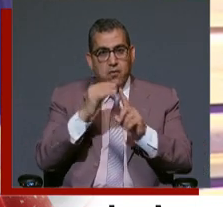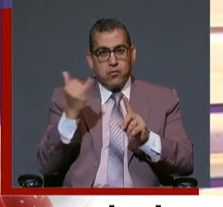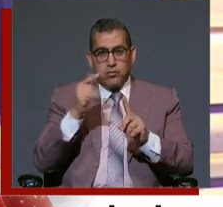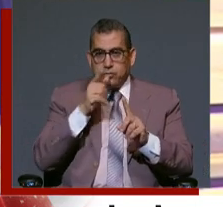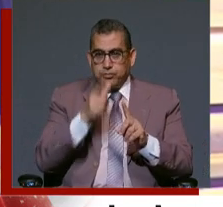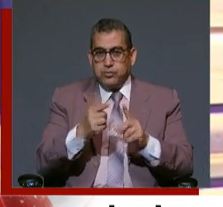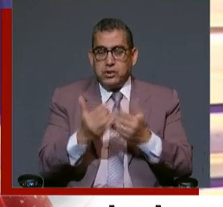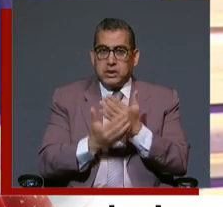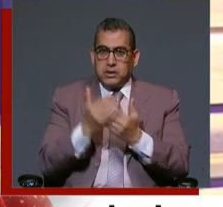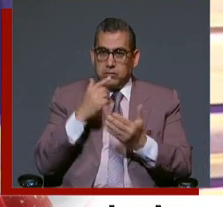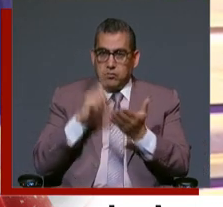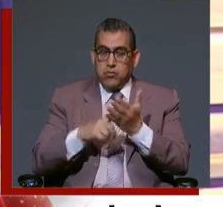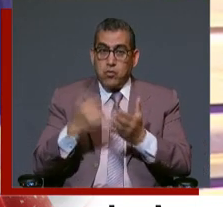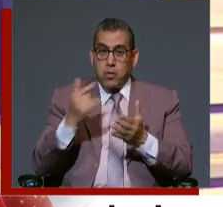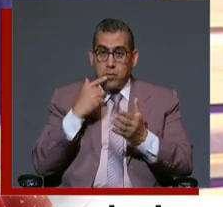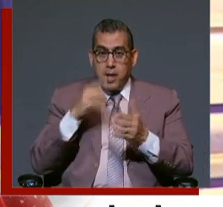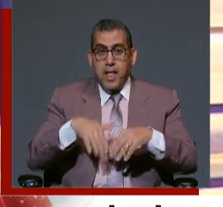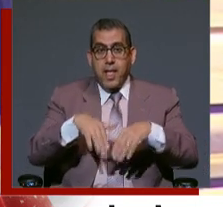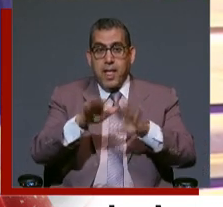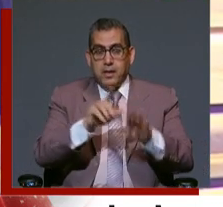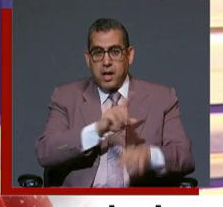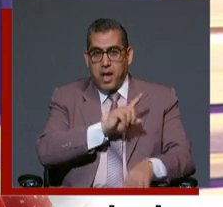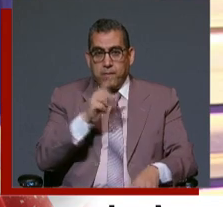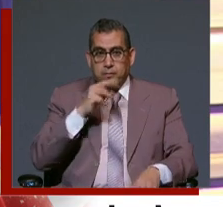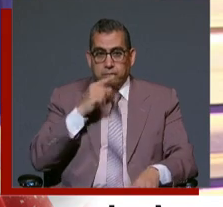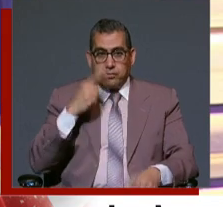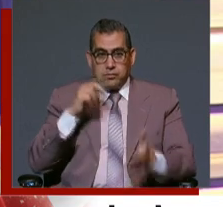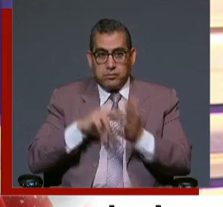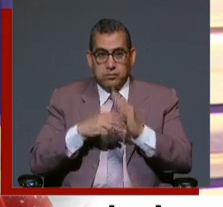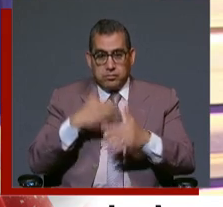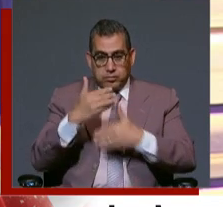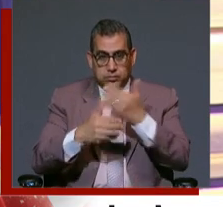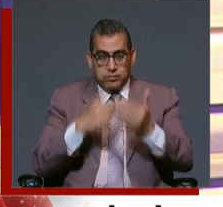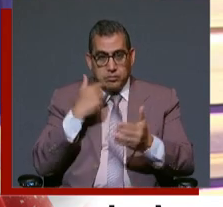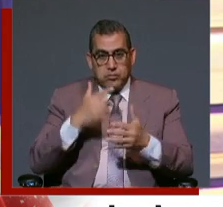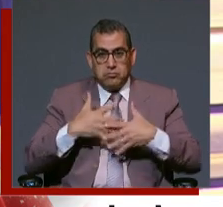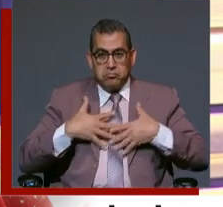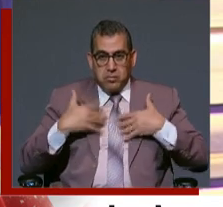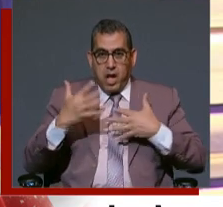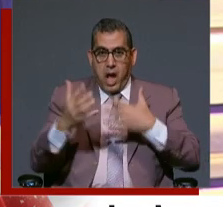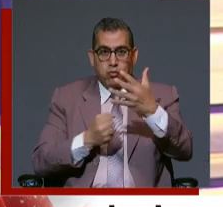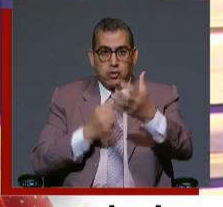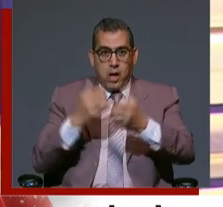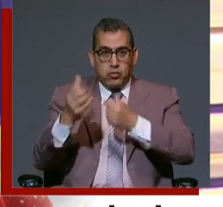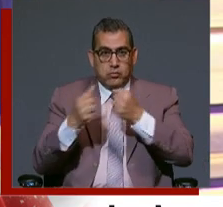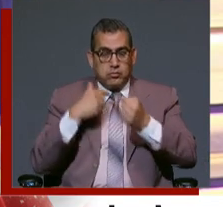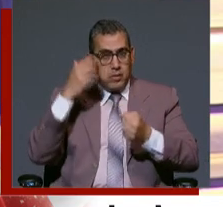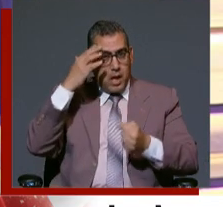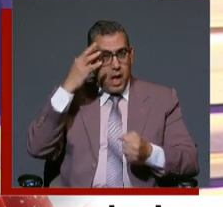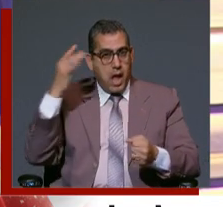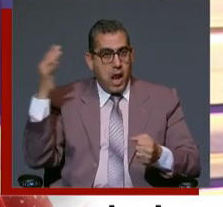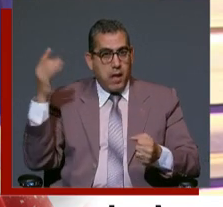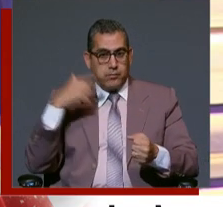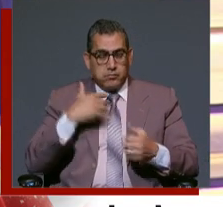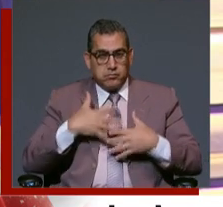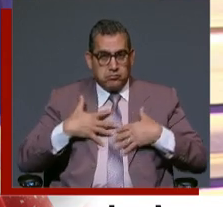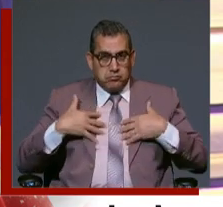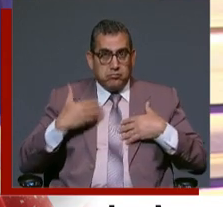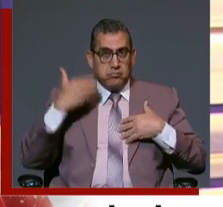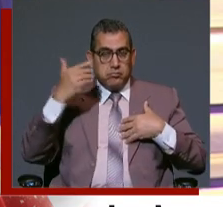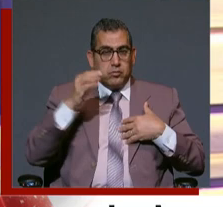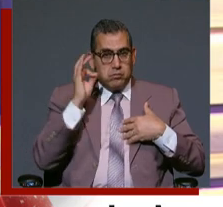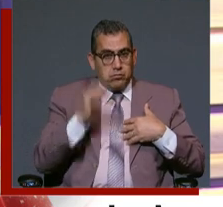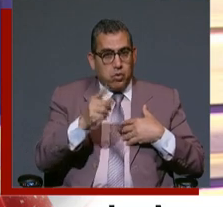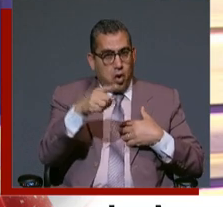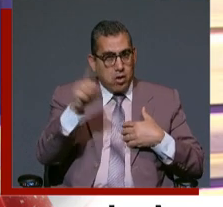يدور، لكن لا يمكن أن نتحدث عن هذه التطلعات وعن هذه الأحلام والطموحات المشروعة